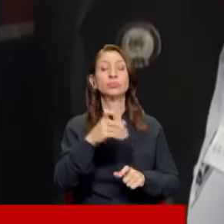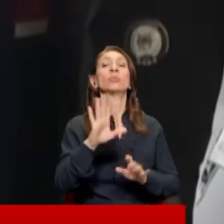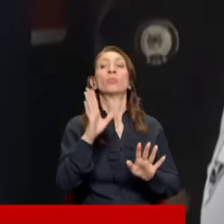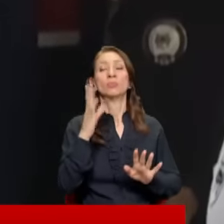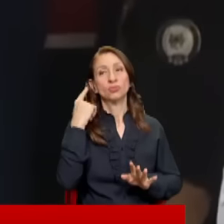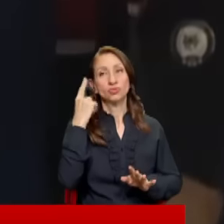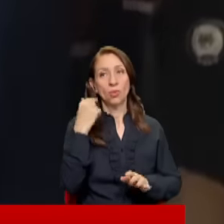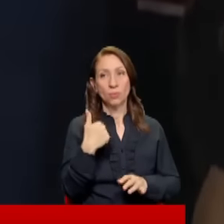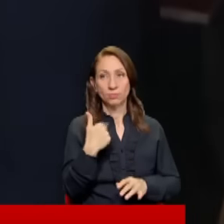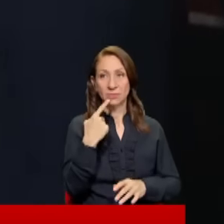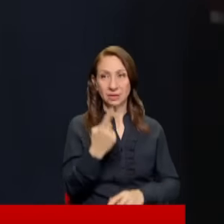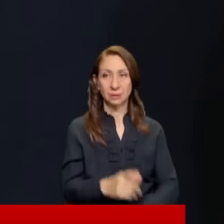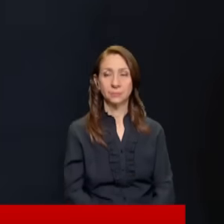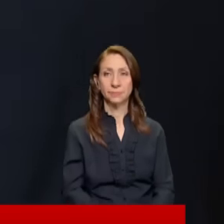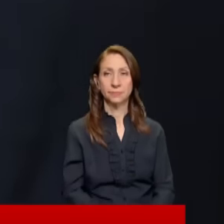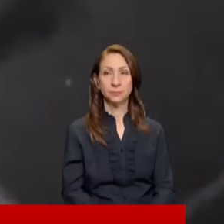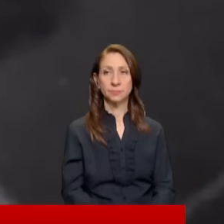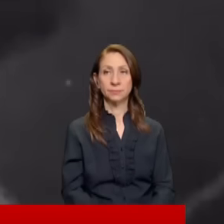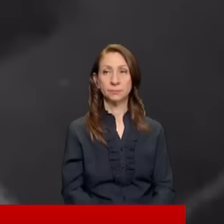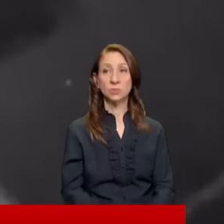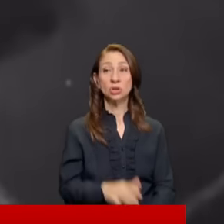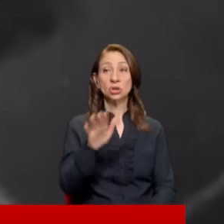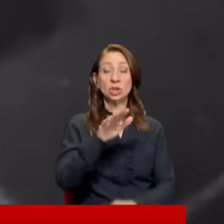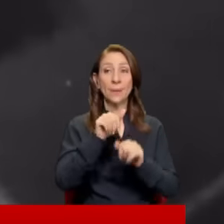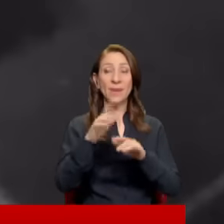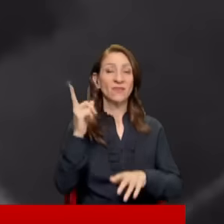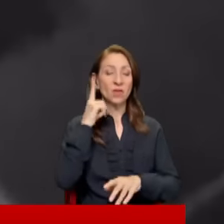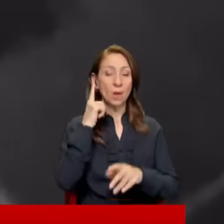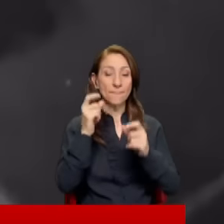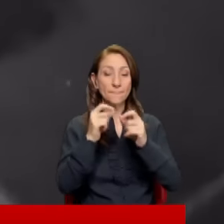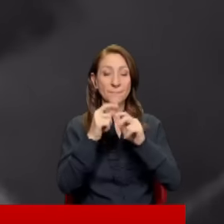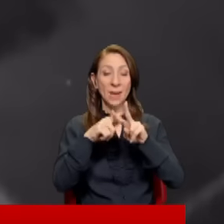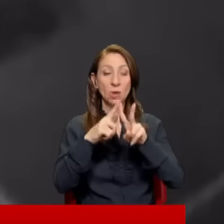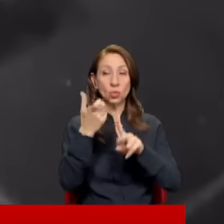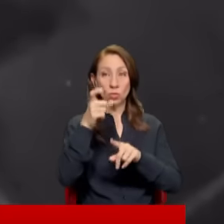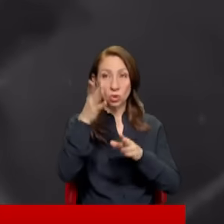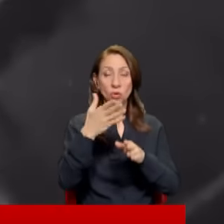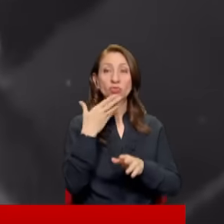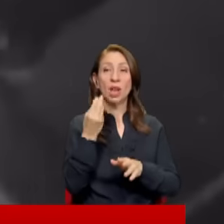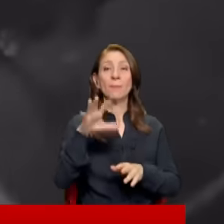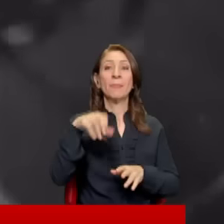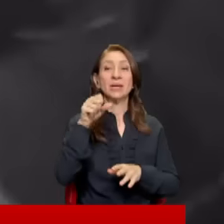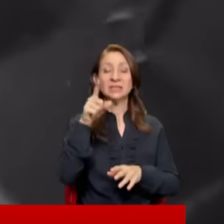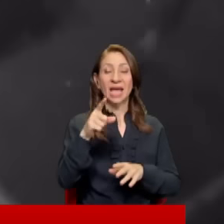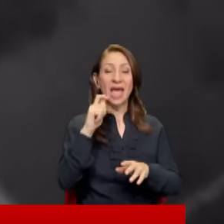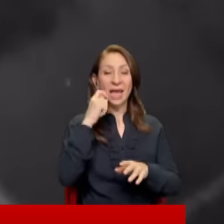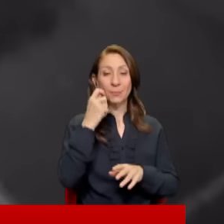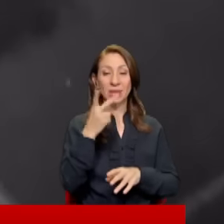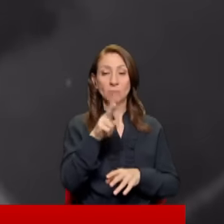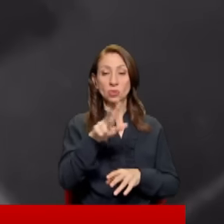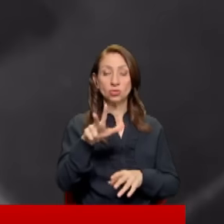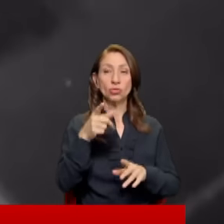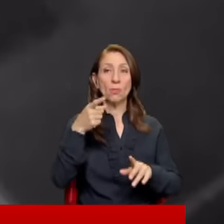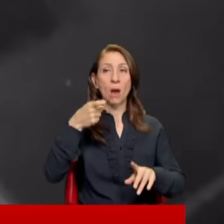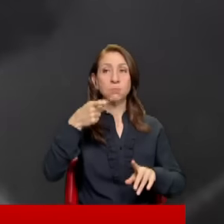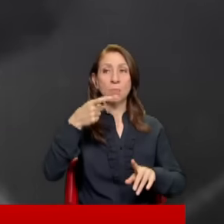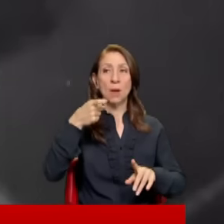düşünüyorum dedi sosyal medya fenomeni Banu Parla ait Güzellik Merkezi Ekim 2023'te